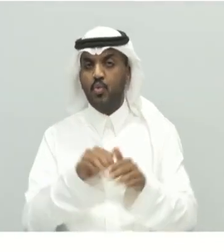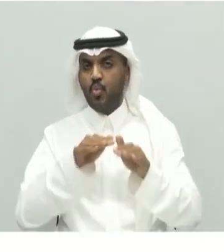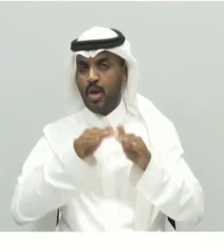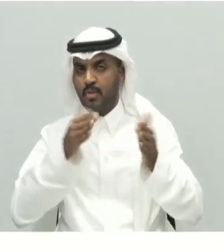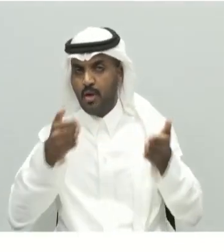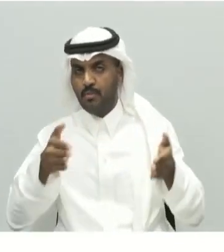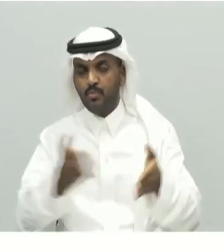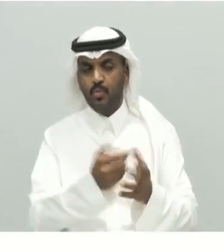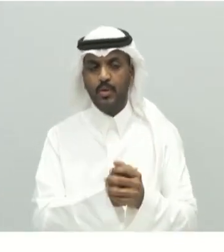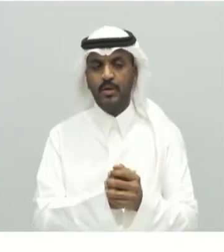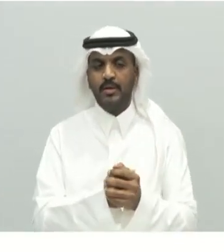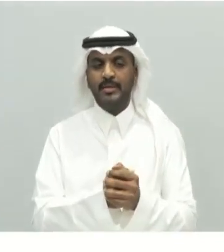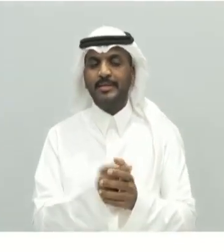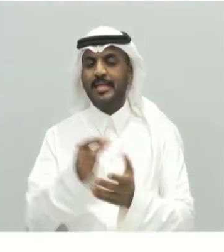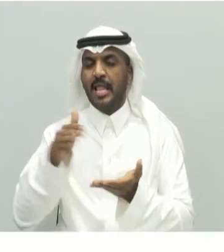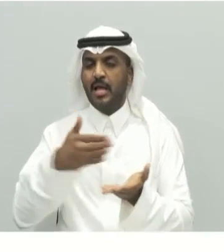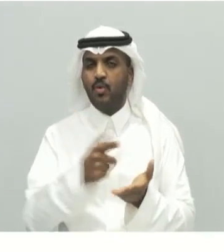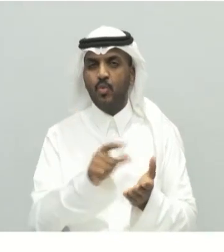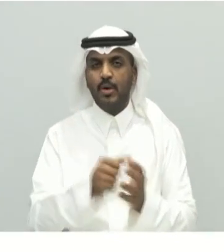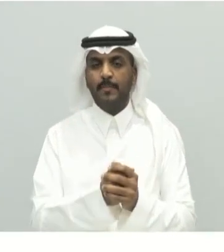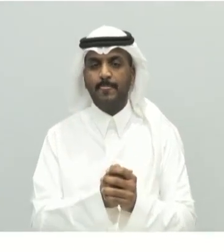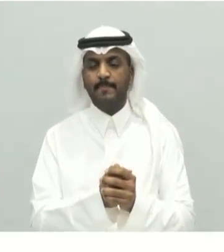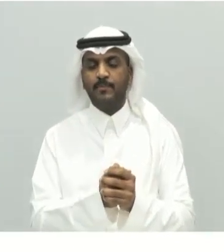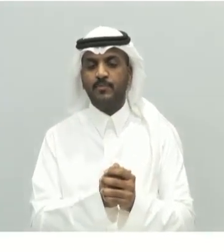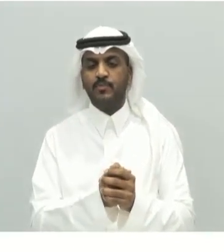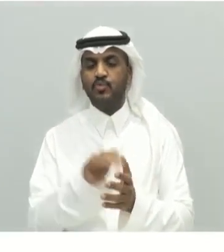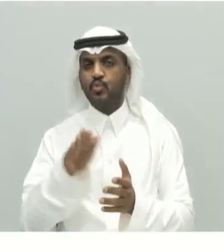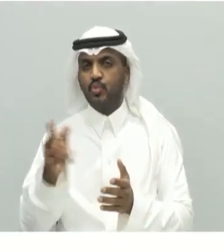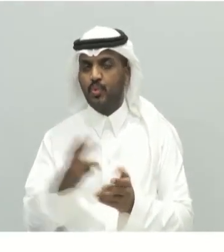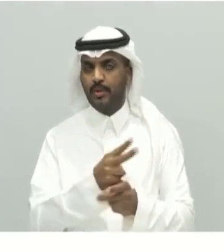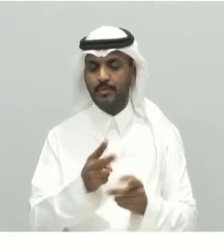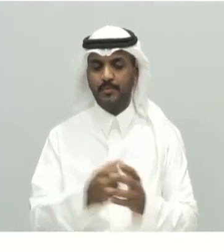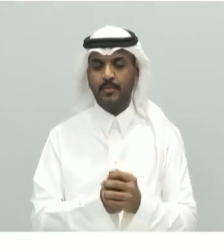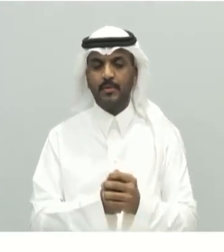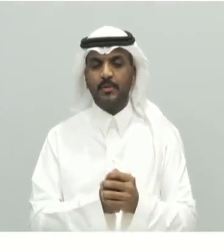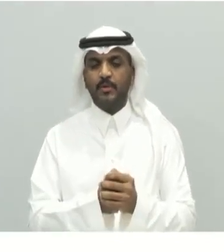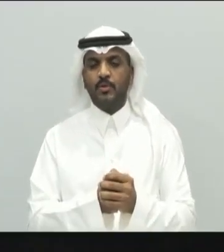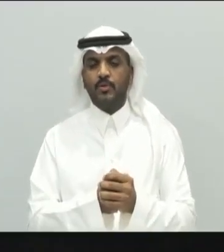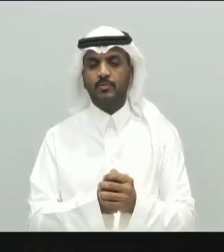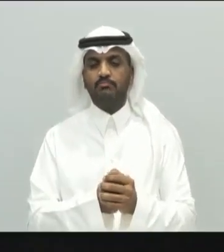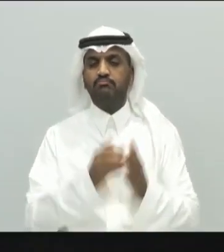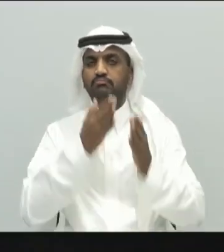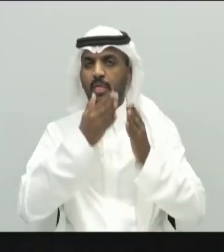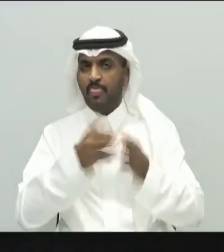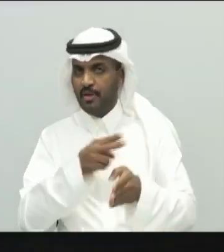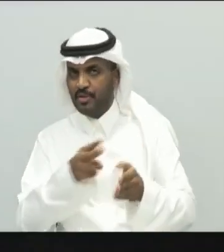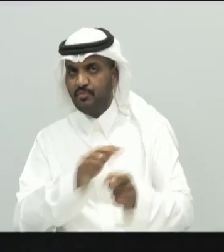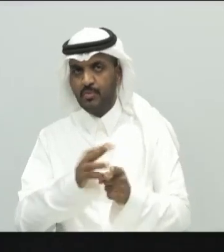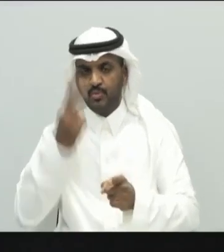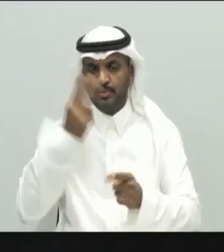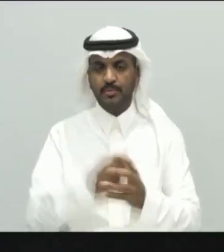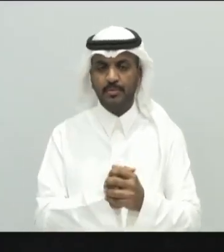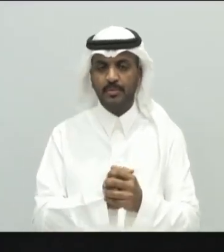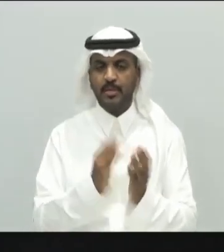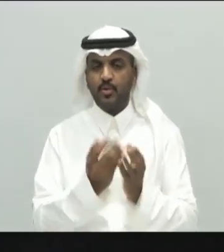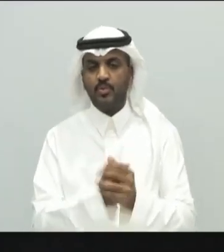وهضاب وتلال وسهول والتضاريس في المملكه العربيه السعوديه